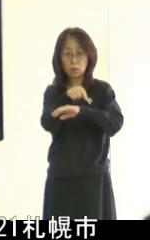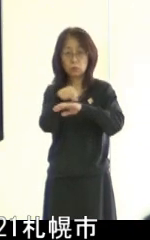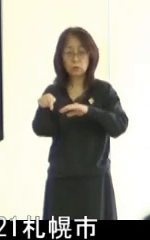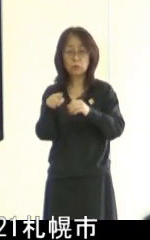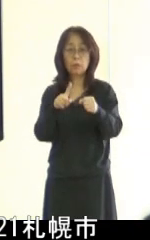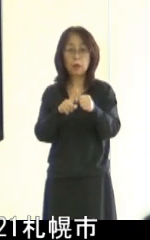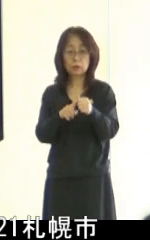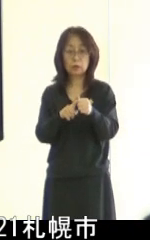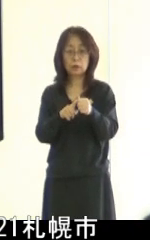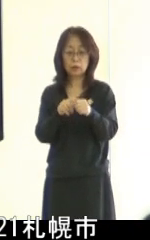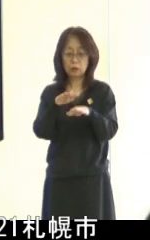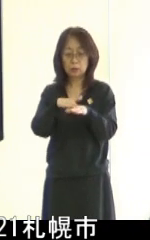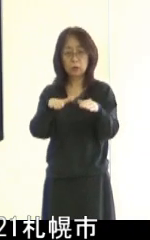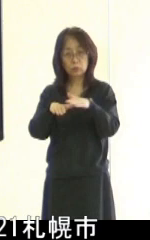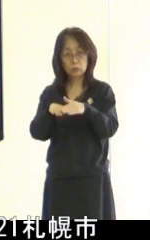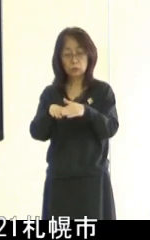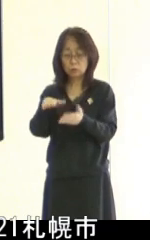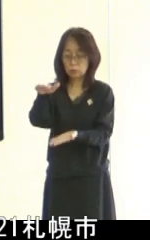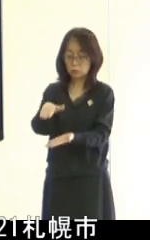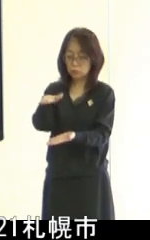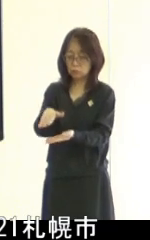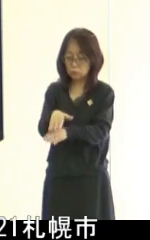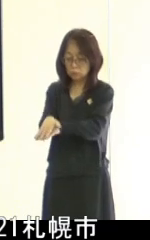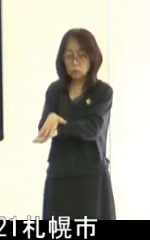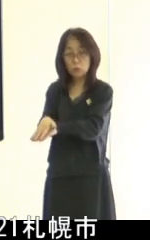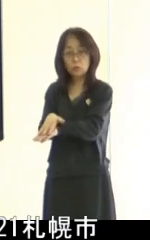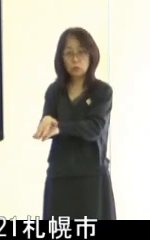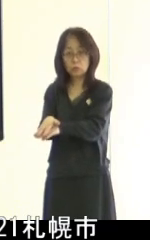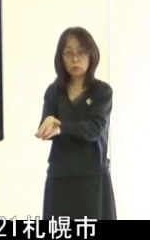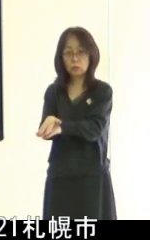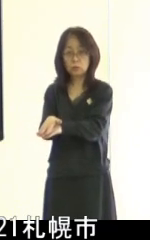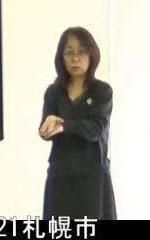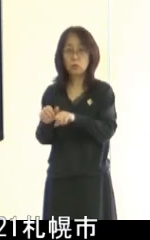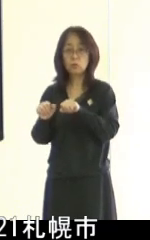消毒の部分をですねまあ今までの